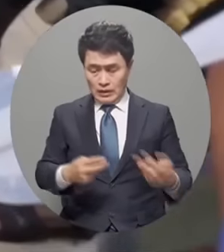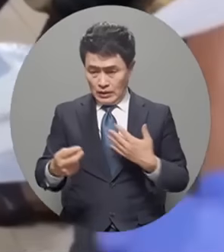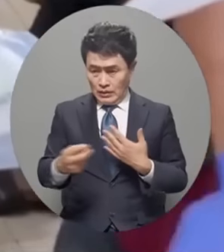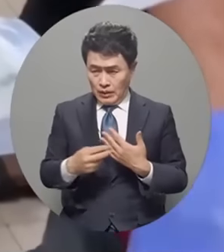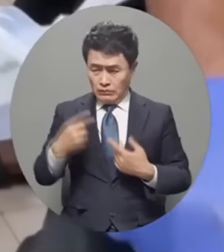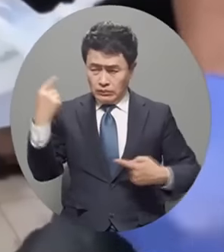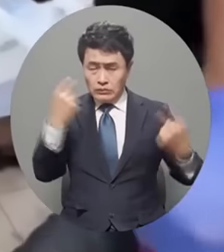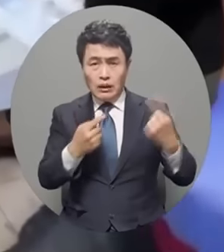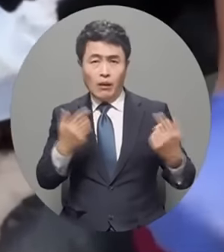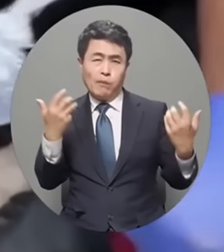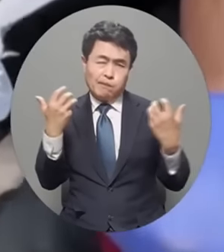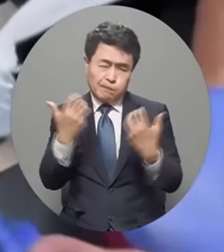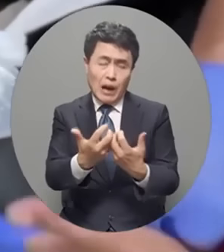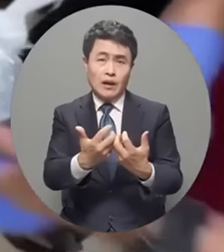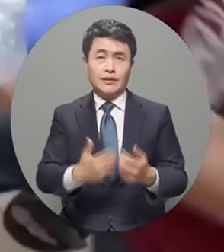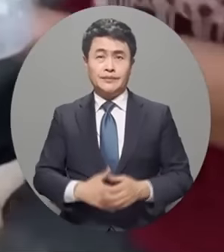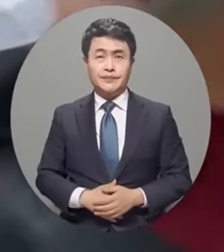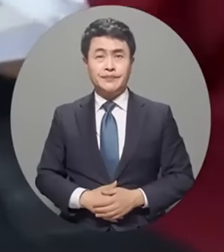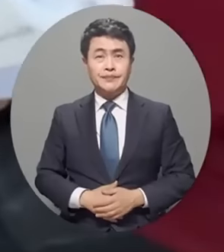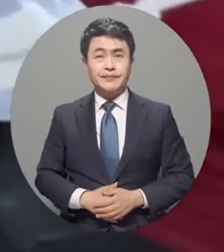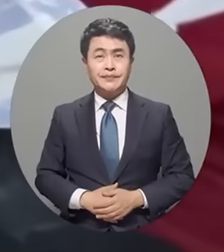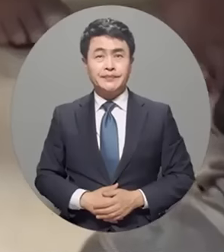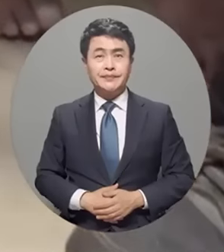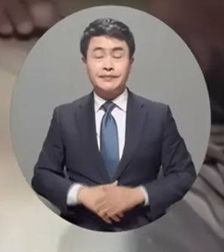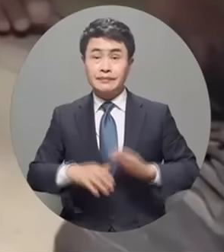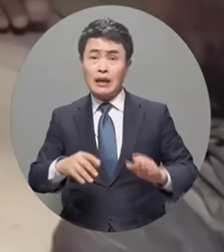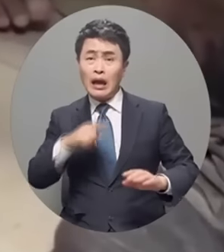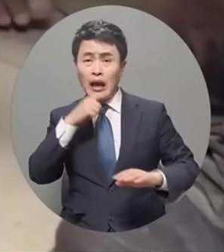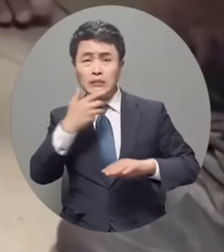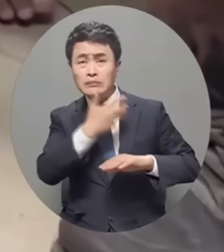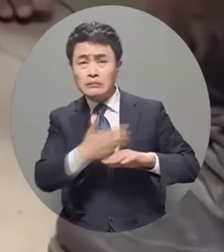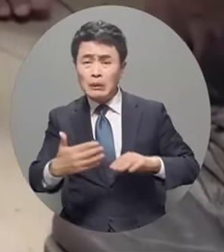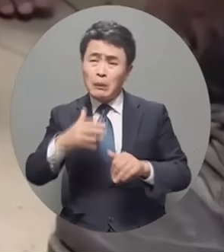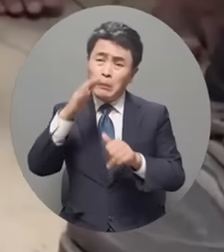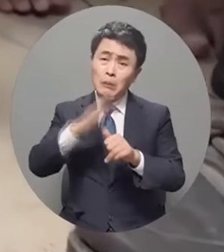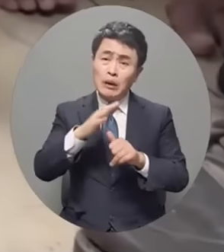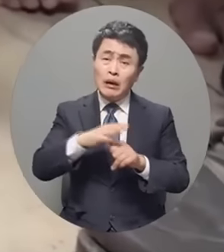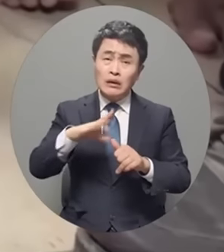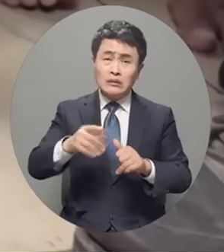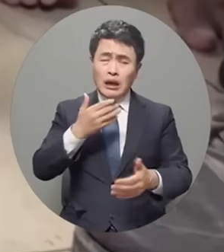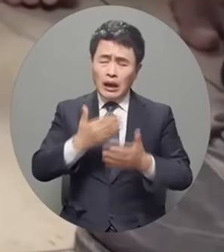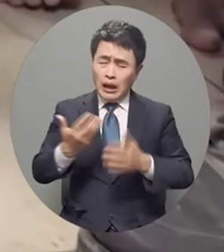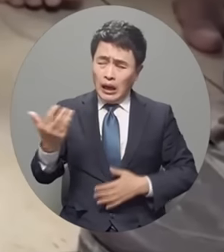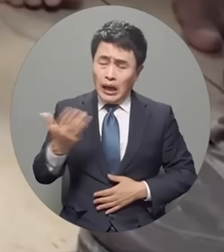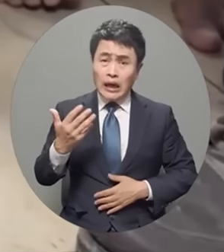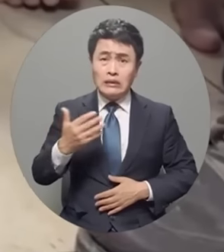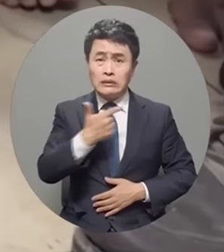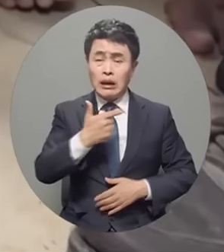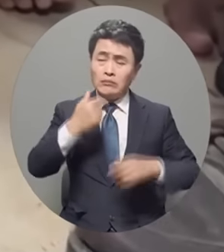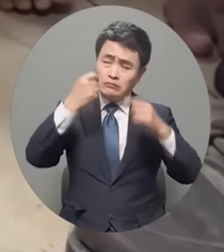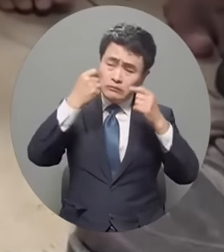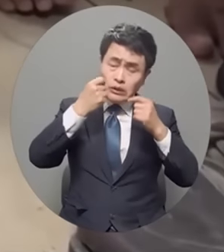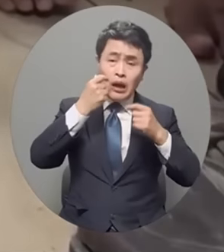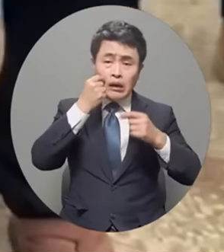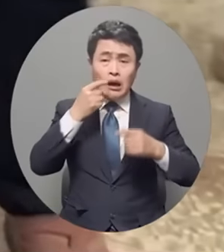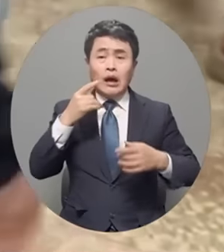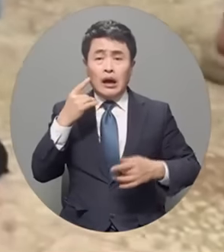다친 사람들로 복도까지 꽉 찼습니다. 피투성이가 된 아이는 처음 겪는 아픔에 크게 울지도